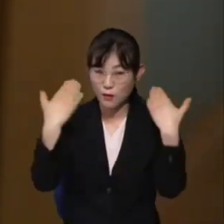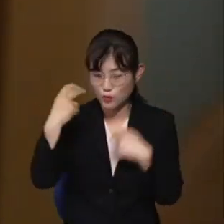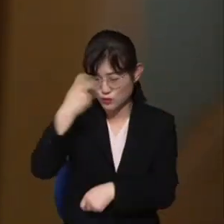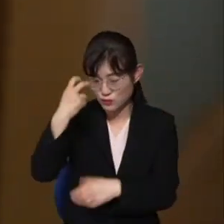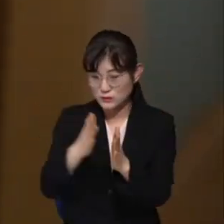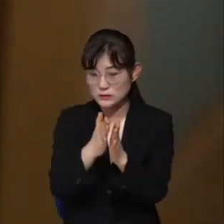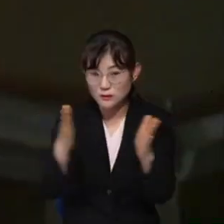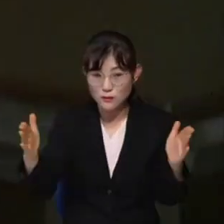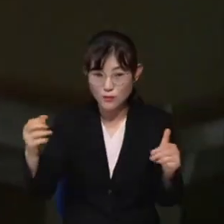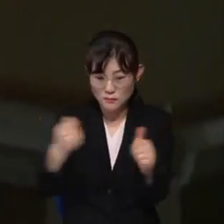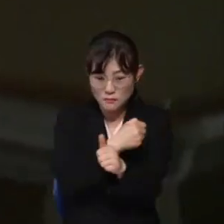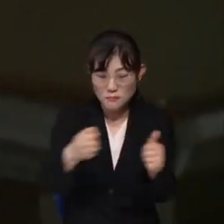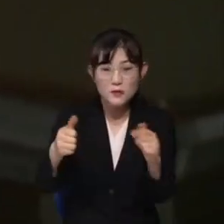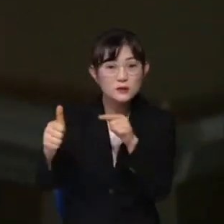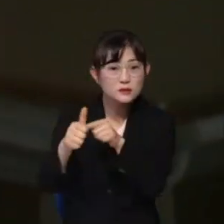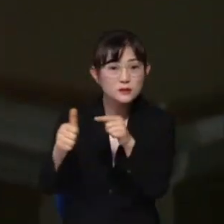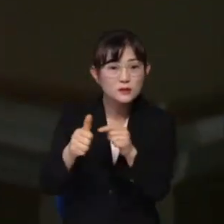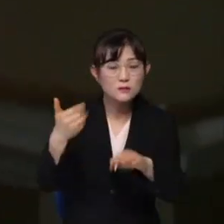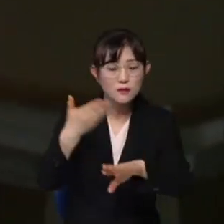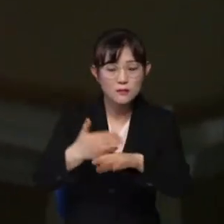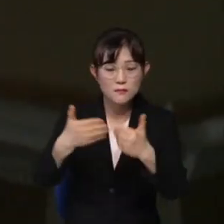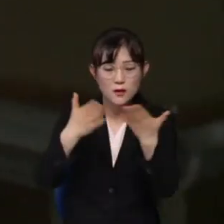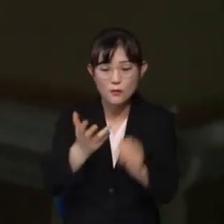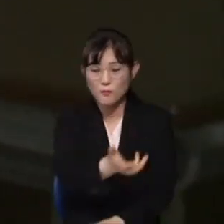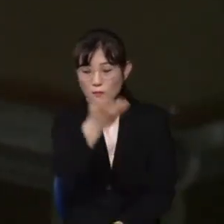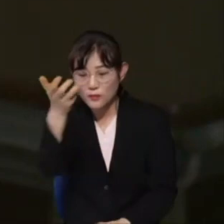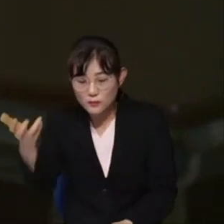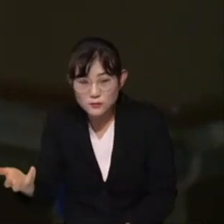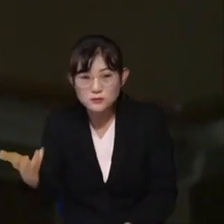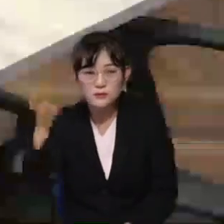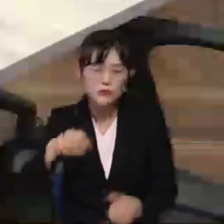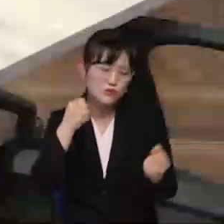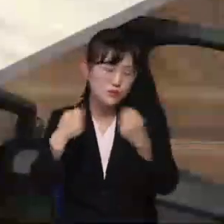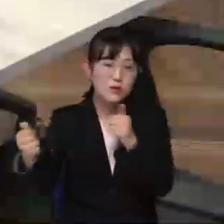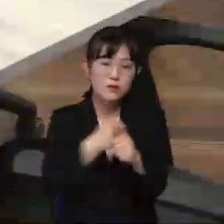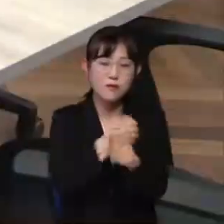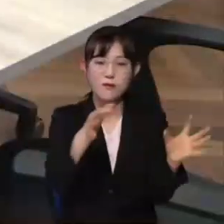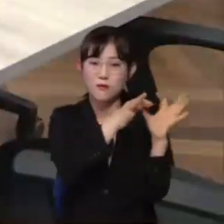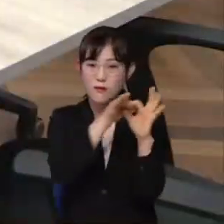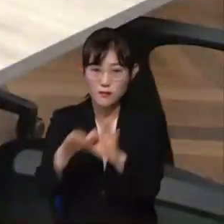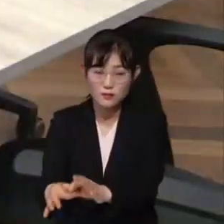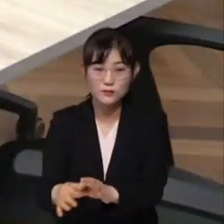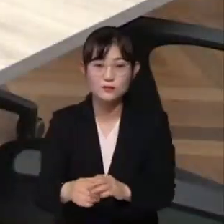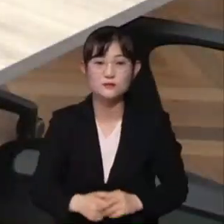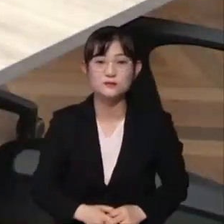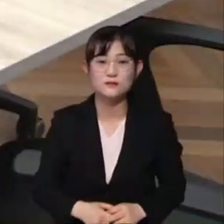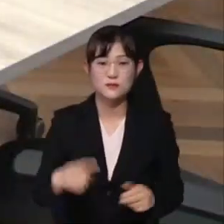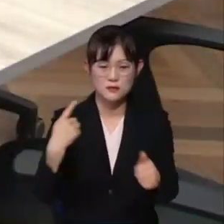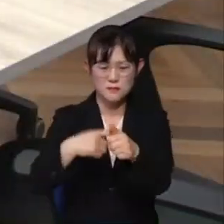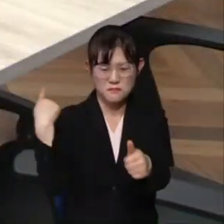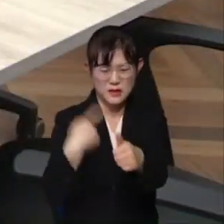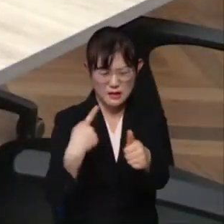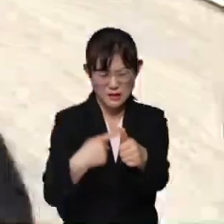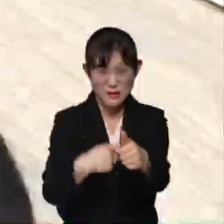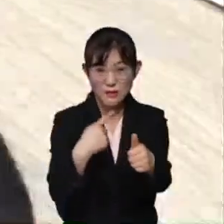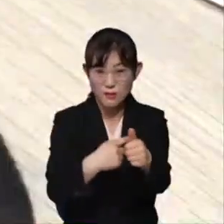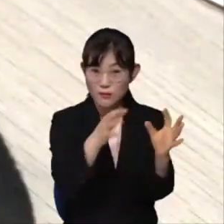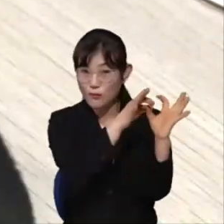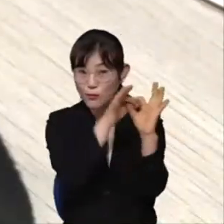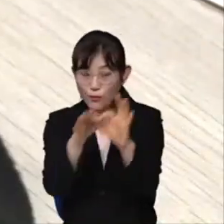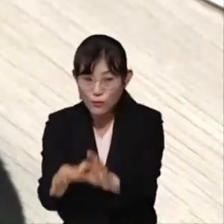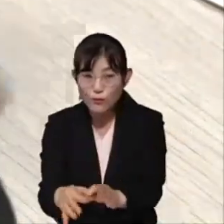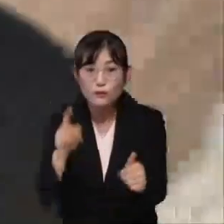가해 학생이 다른 반으로 분리됐지만 악몽은 끝나지 않았습니다. 가해 학생 친구들이 A군을 비난하며 2차 가해를